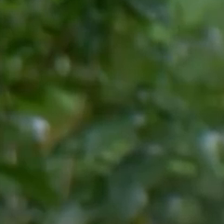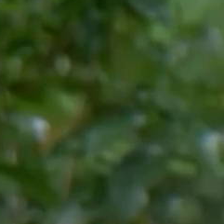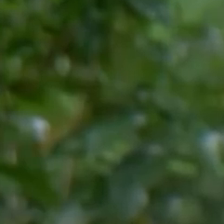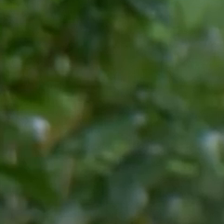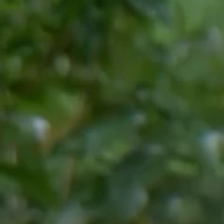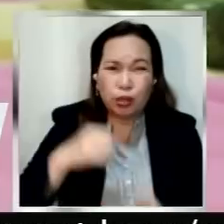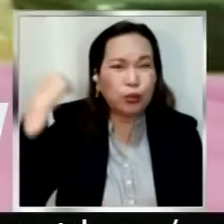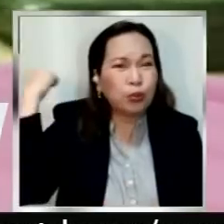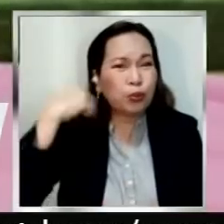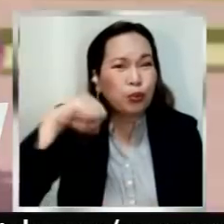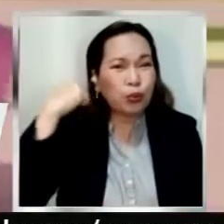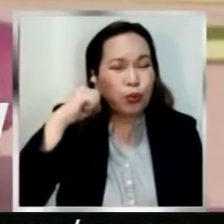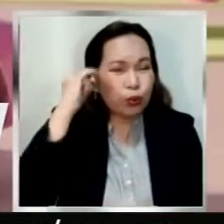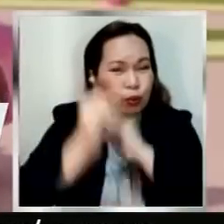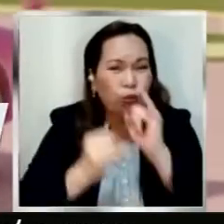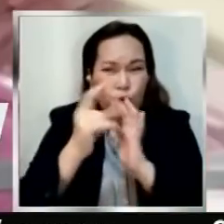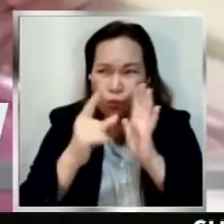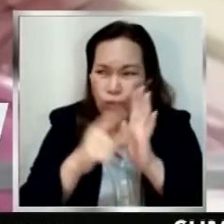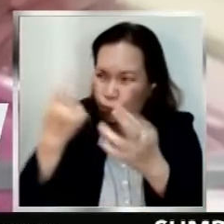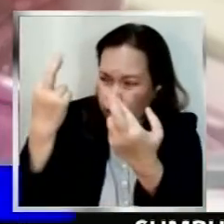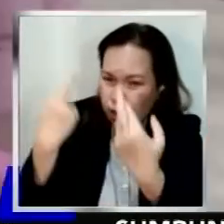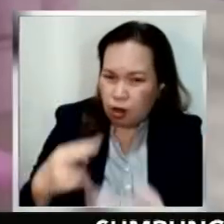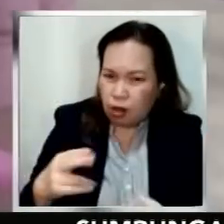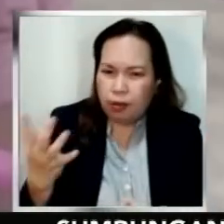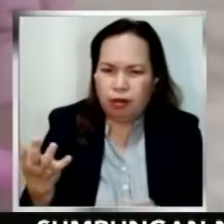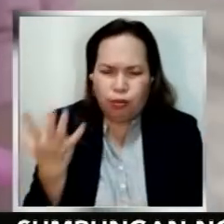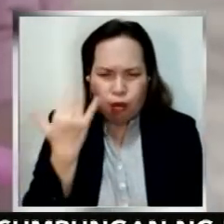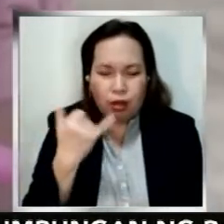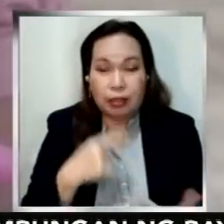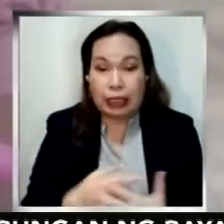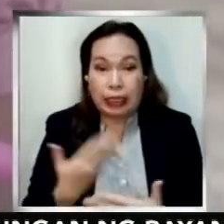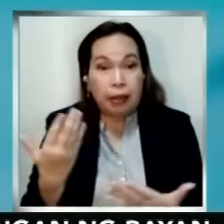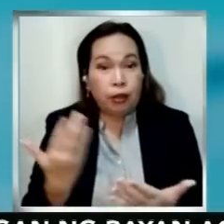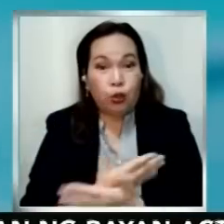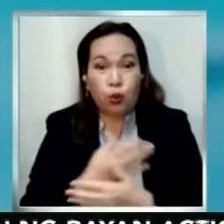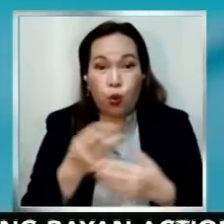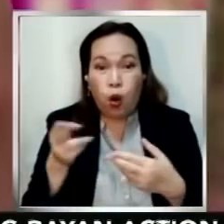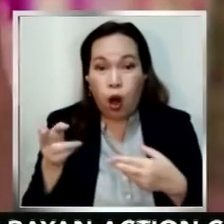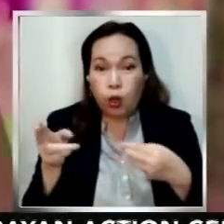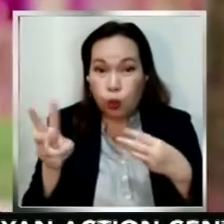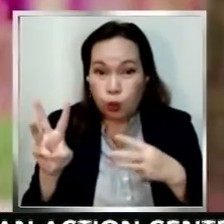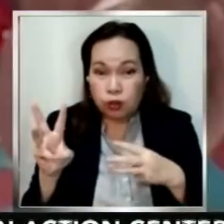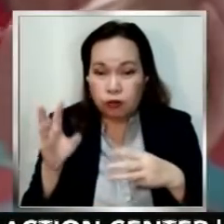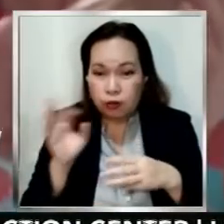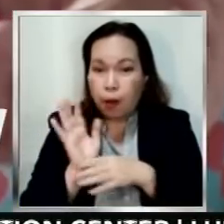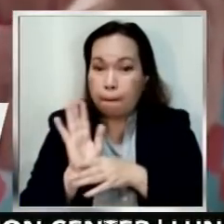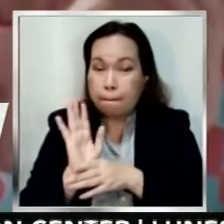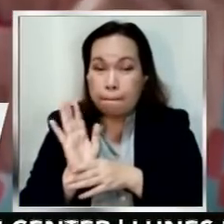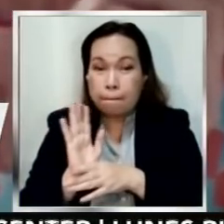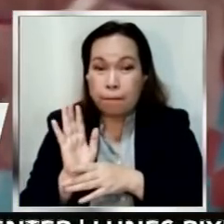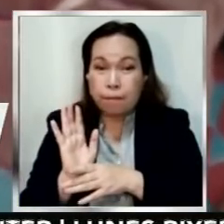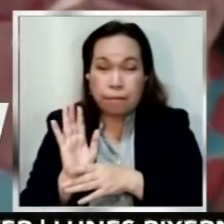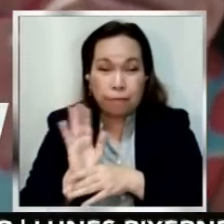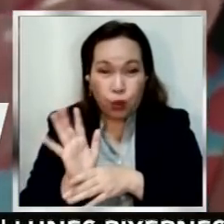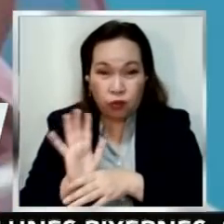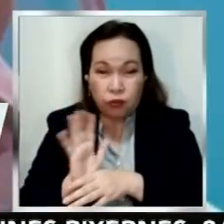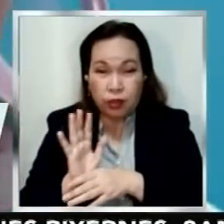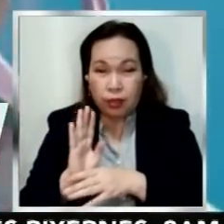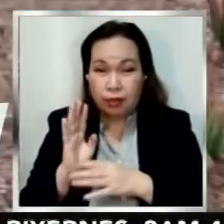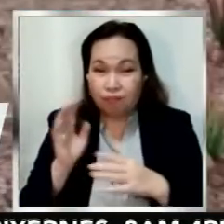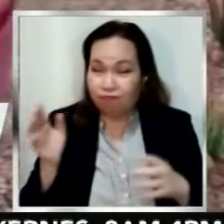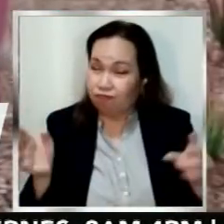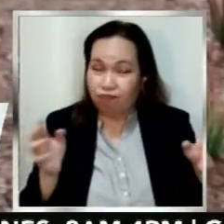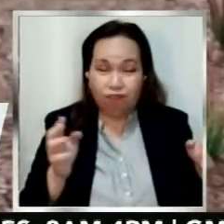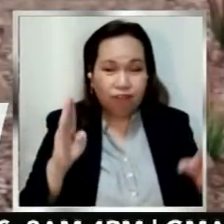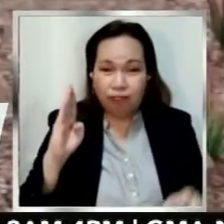9-dash line. Sa bagong Hollywood film na Barbie tungkol sa buhay ng mga manikang sina Barbie, Ken at kanilang mga kasamahan na pinagbibidahan ni